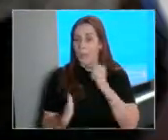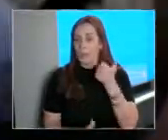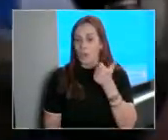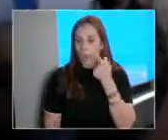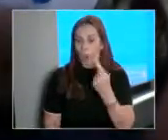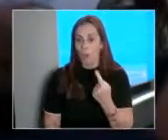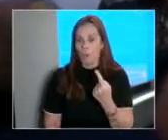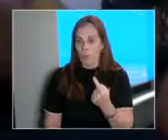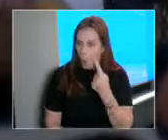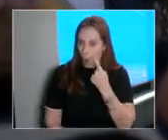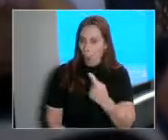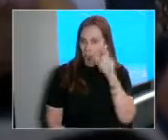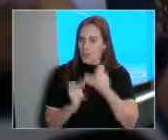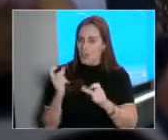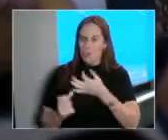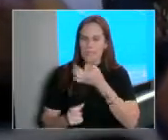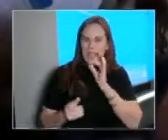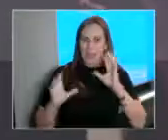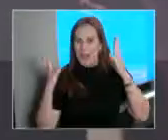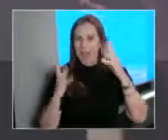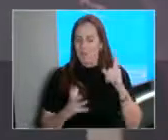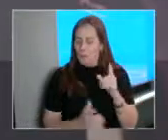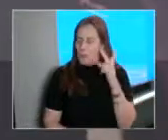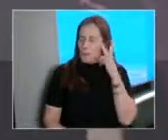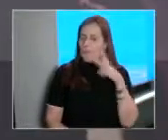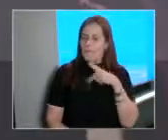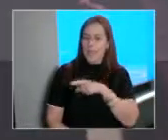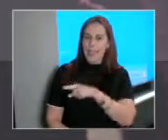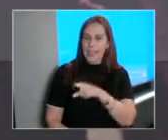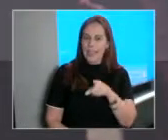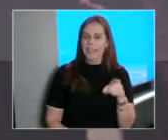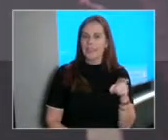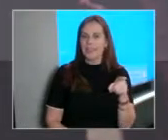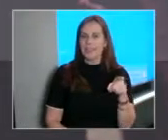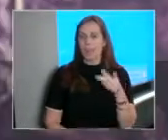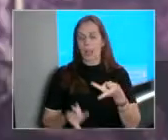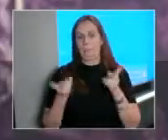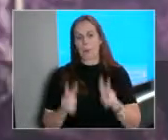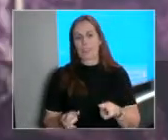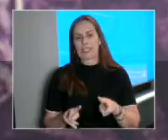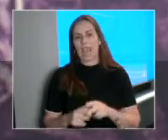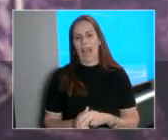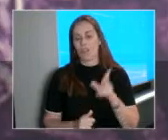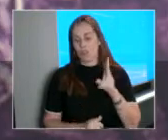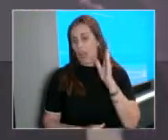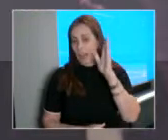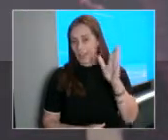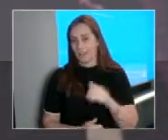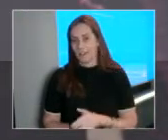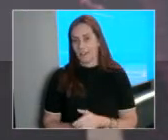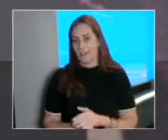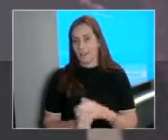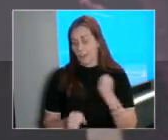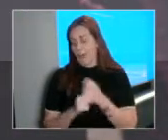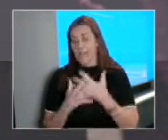אז הניצוץ הזה, זה מה שמדליק אותו, כי הוא מבין את הפוטנציאל פה לטווח הארוך ואת